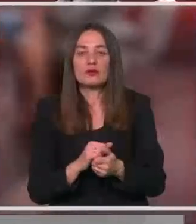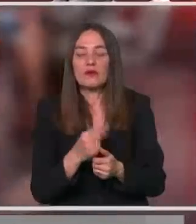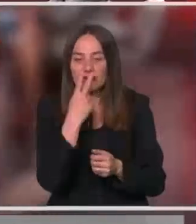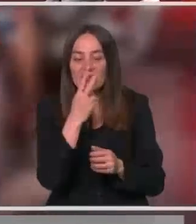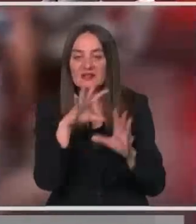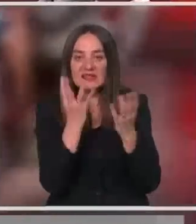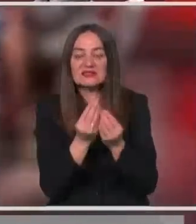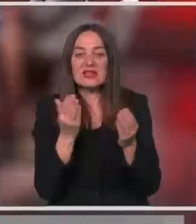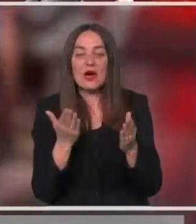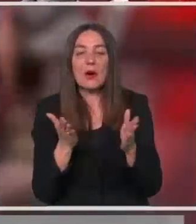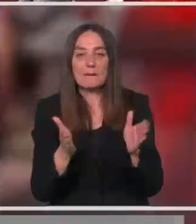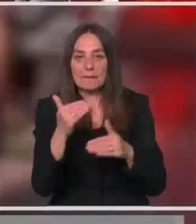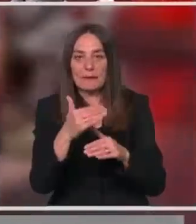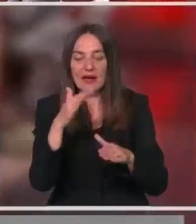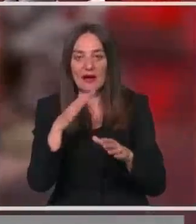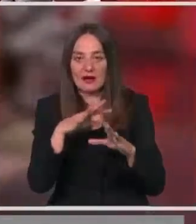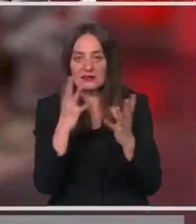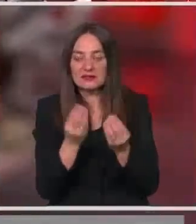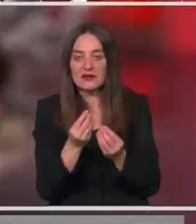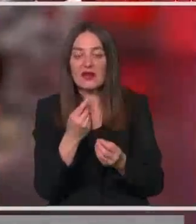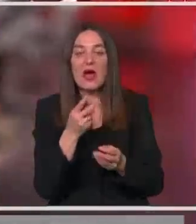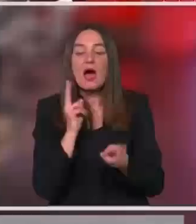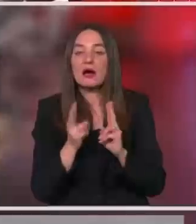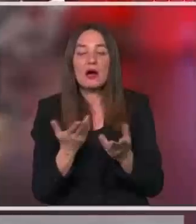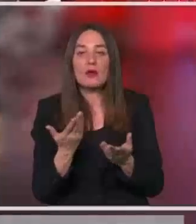mera još jedan put, onako da ga pojednostavimo.